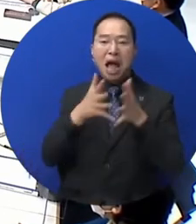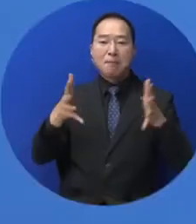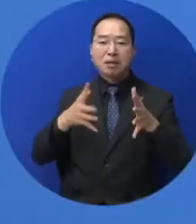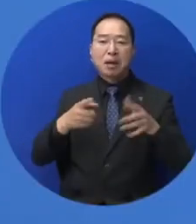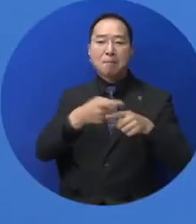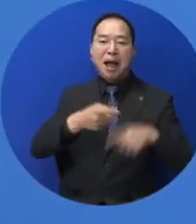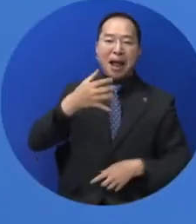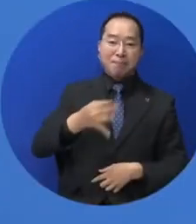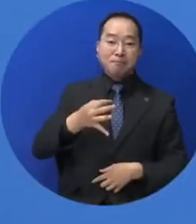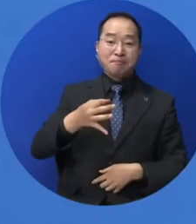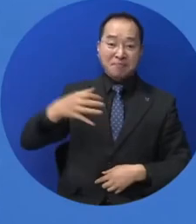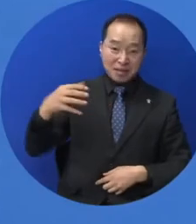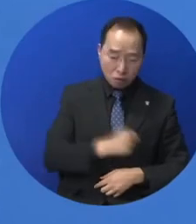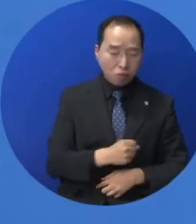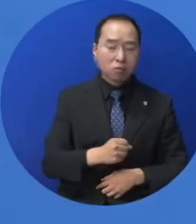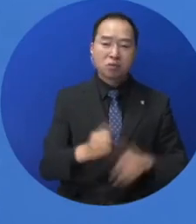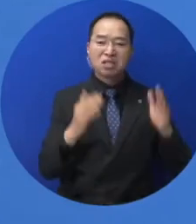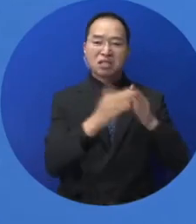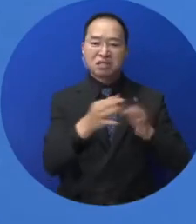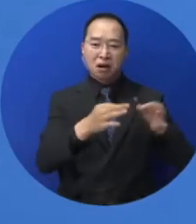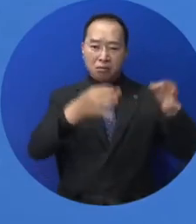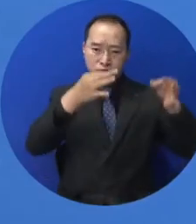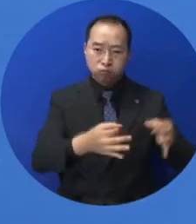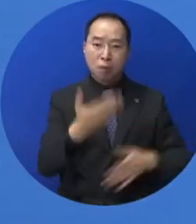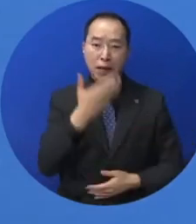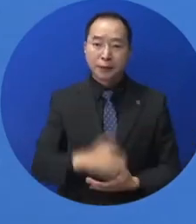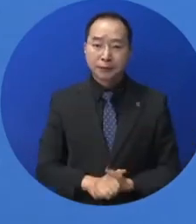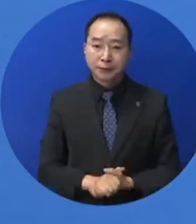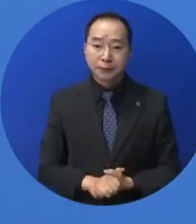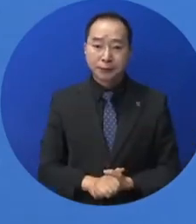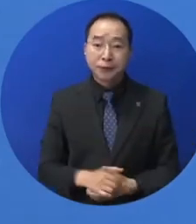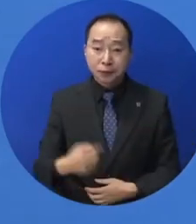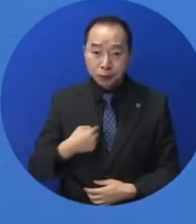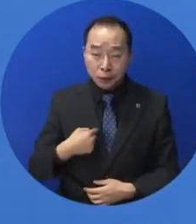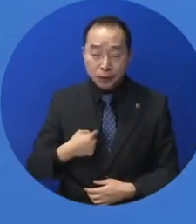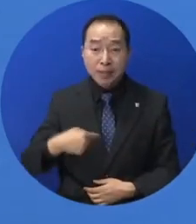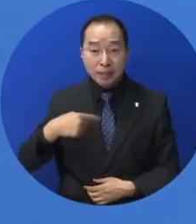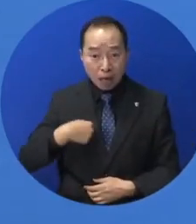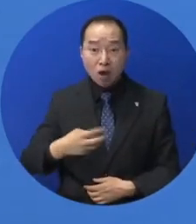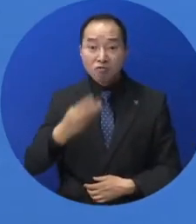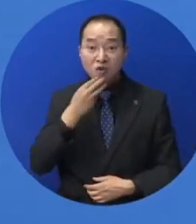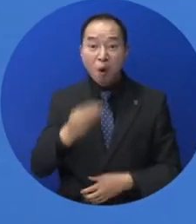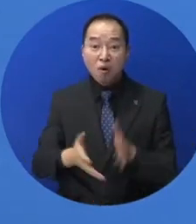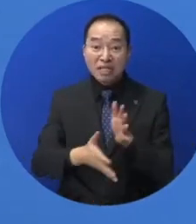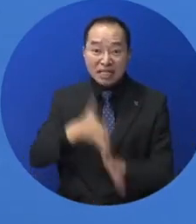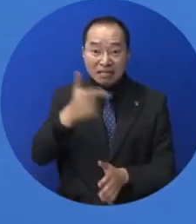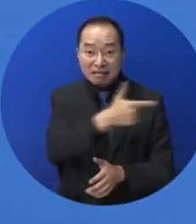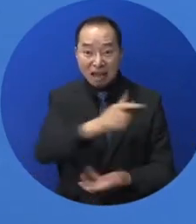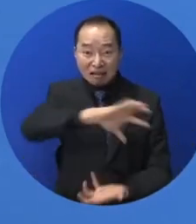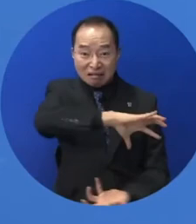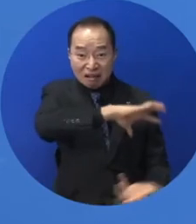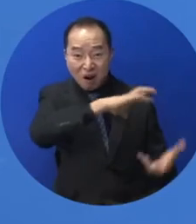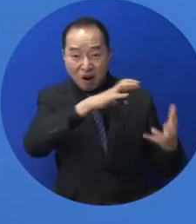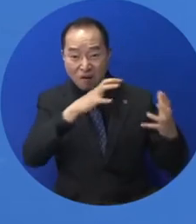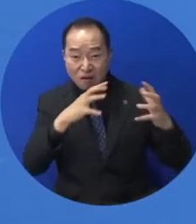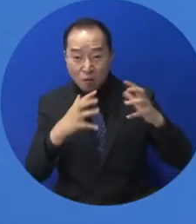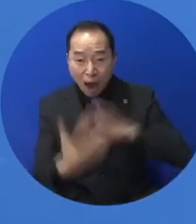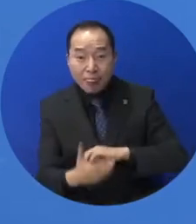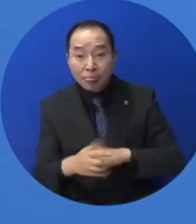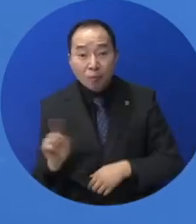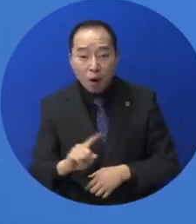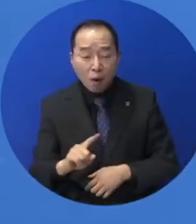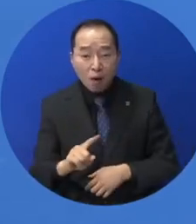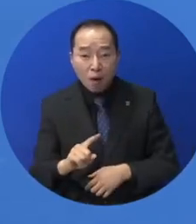통해서 부동산 시장을 안정시킬 수 있고요. 특히 제가 주장하는 서울시 대전환의 그 컴팩트